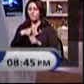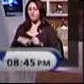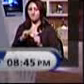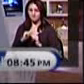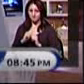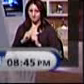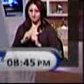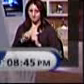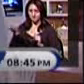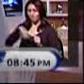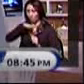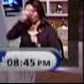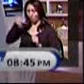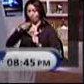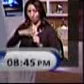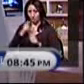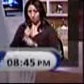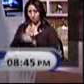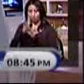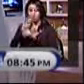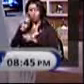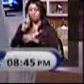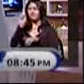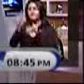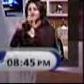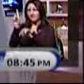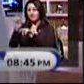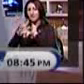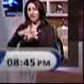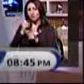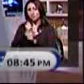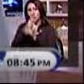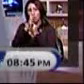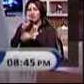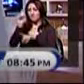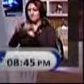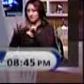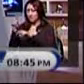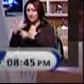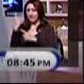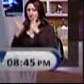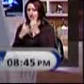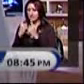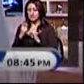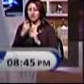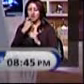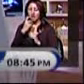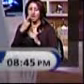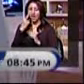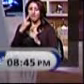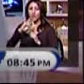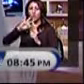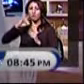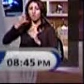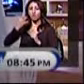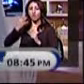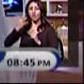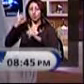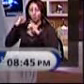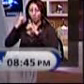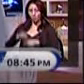الناس. والكلام ده مش في مصر، ده في التاريخ، بدليل انه في 2013 سنه عدد الثورات